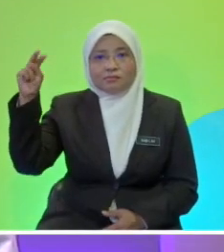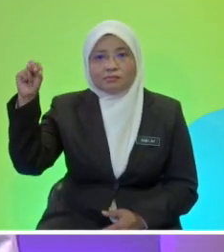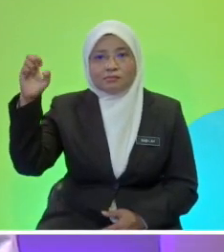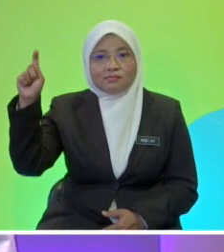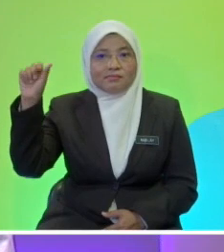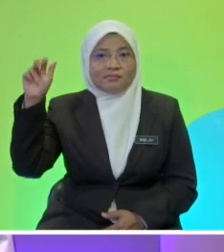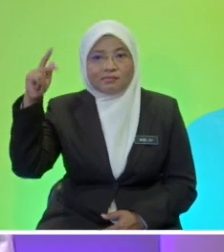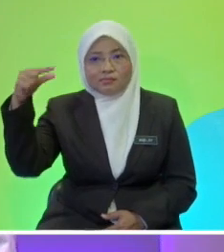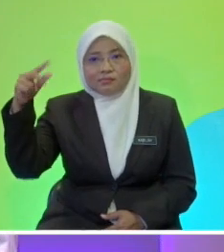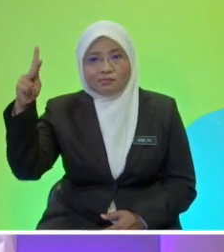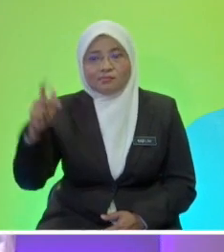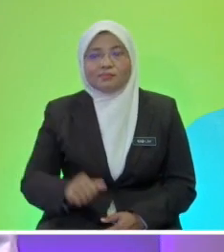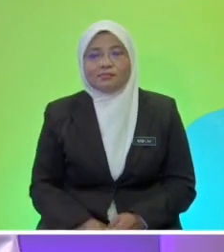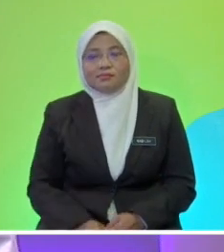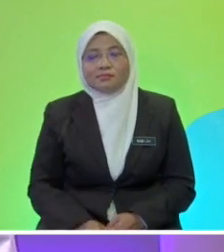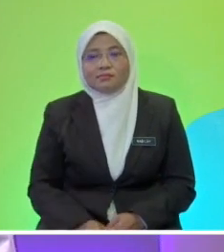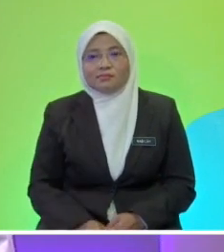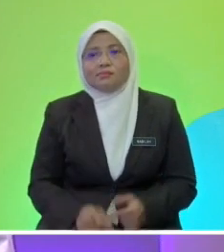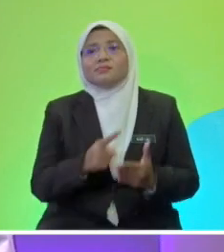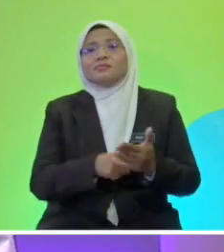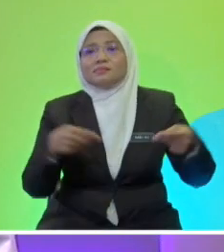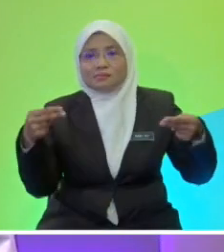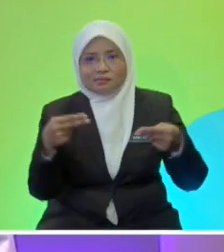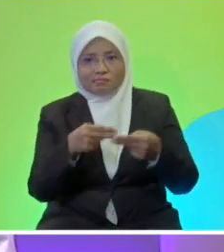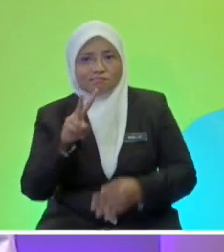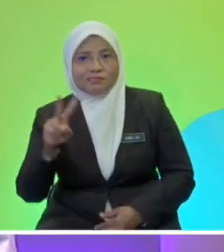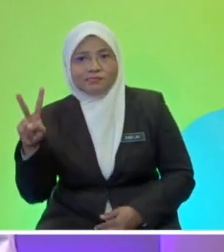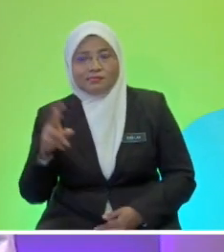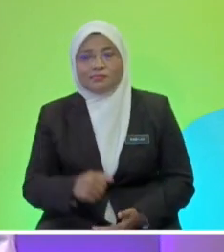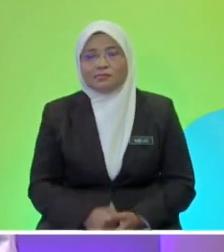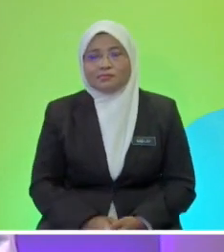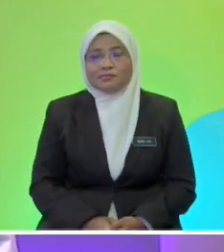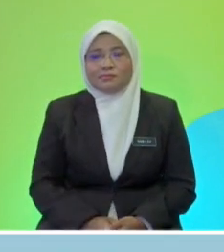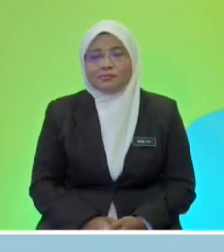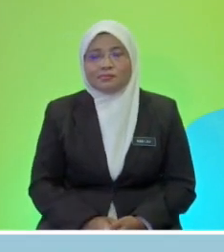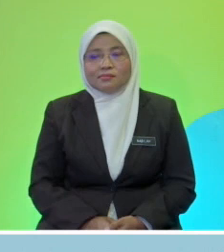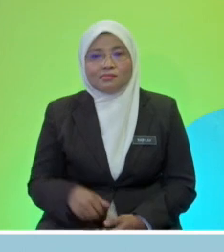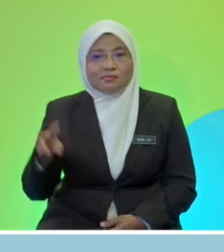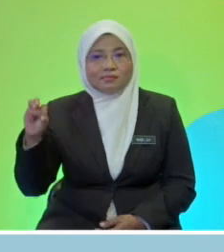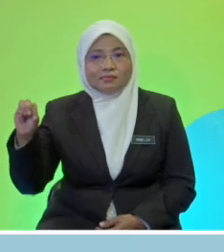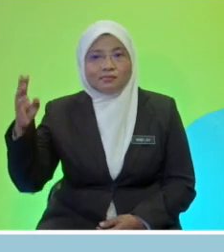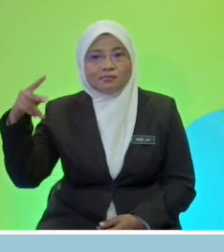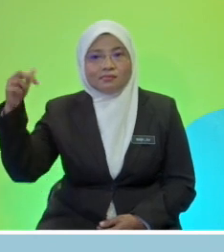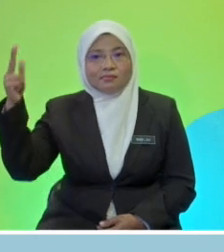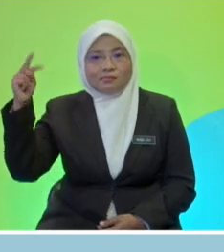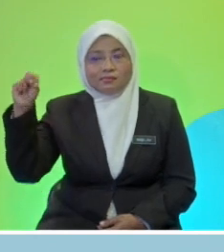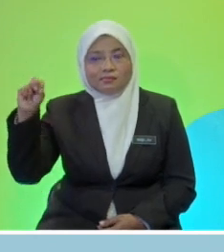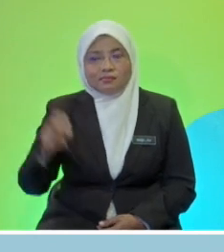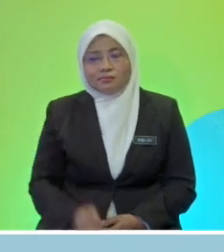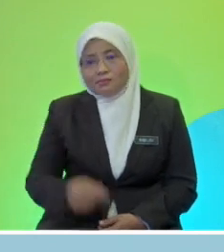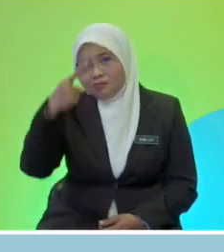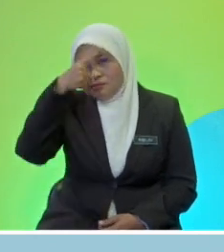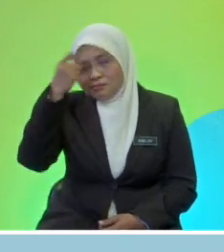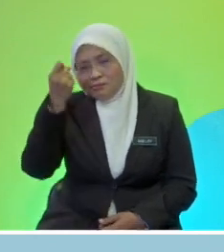oke Apa kaitannya nanti mutasi gen ini mutasi gen itu disebabkan oleh perubahan kimia yang